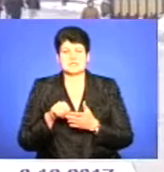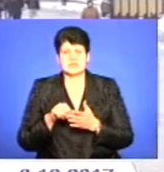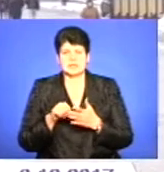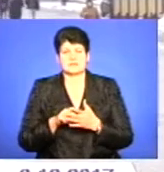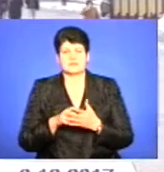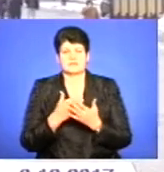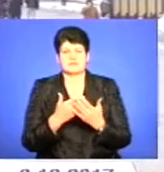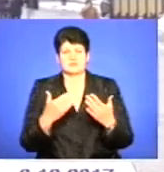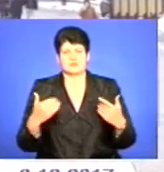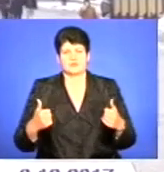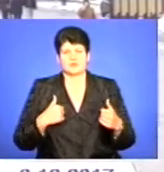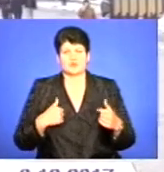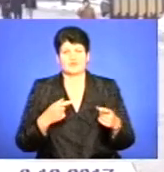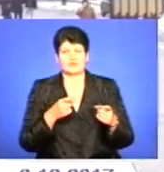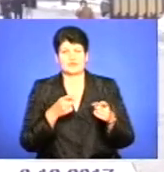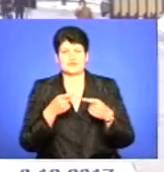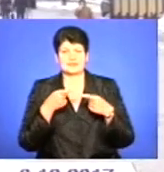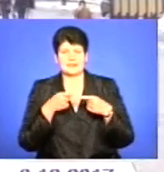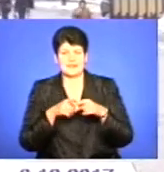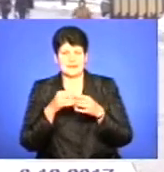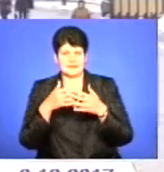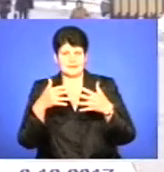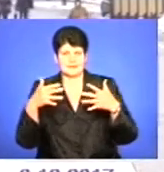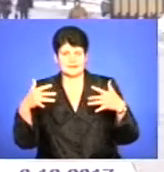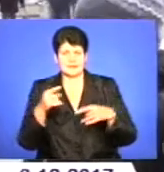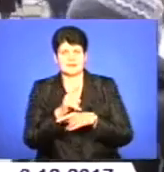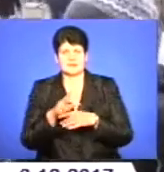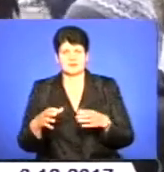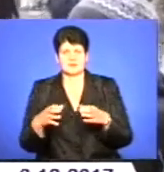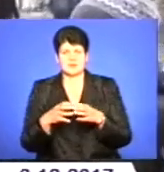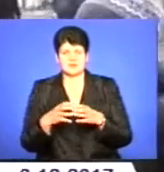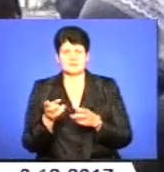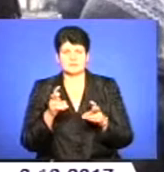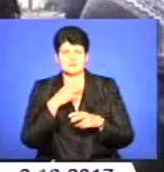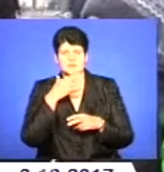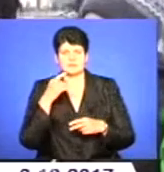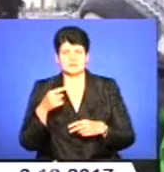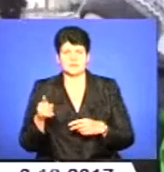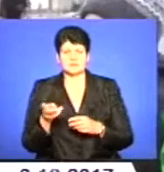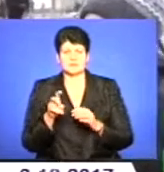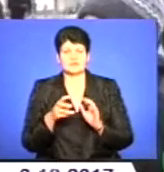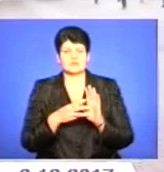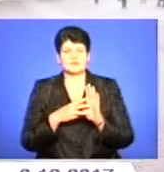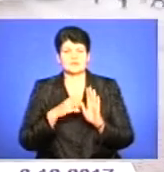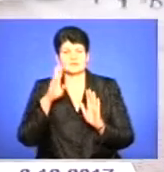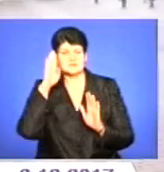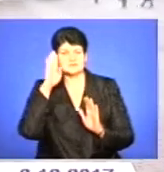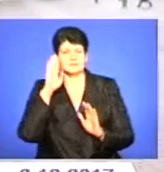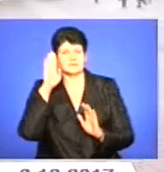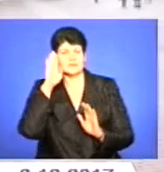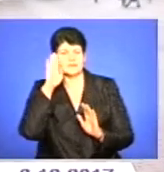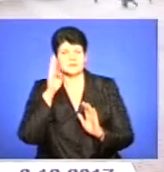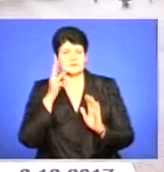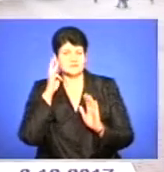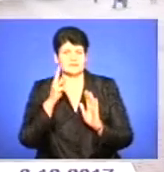військової техніки окремої артилерійської бригади. Оглянути прийшли чимало тернополян. Серед них 8-річний Іван Декальчук. Хлопчик каже, йому